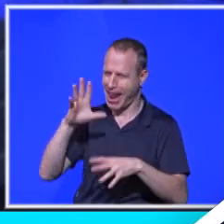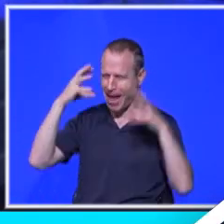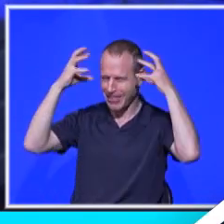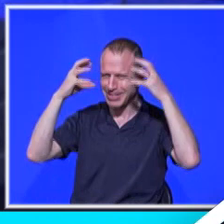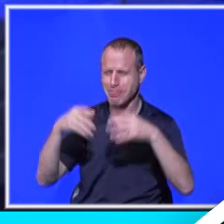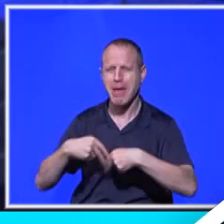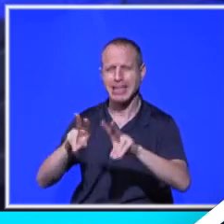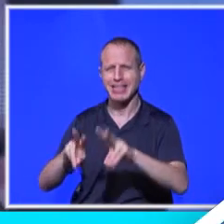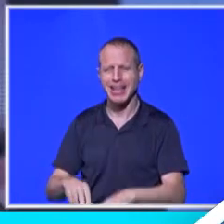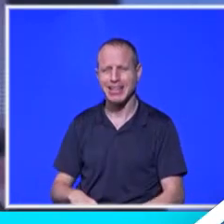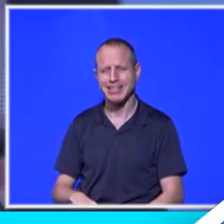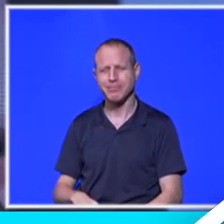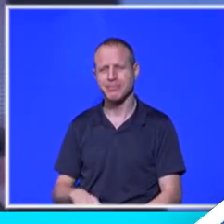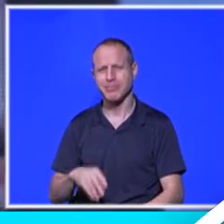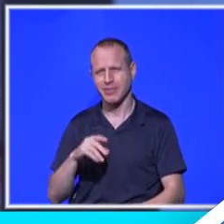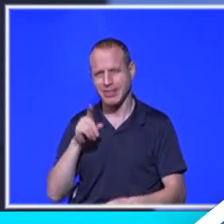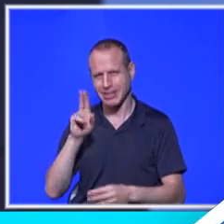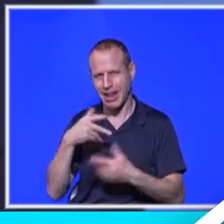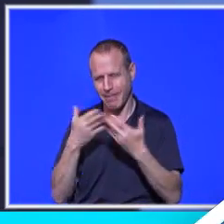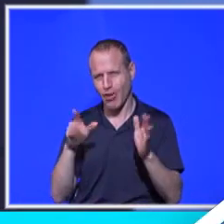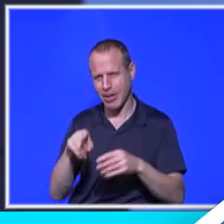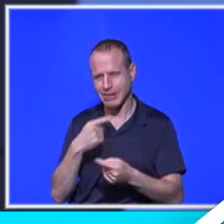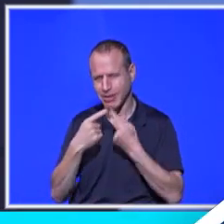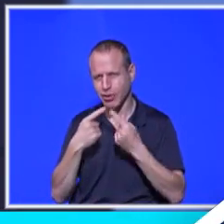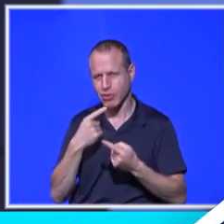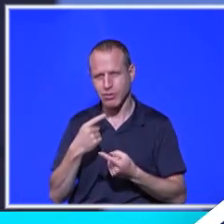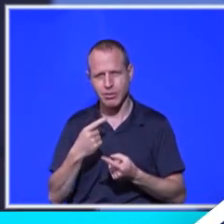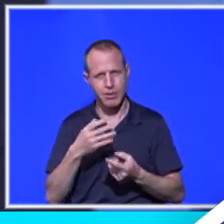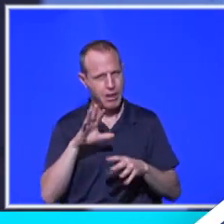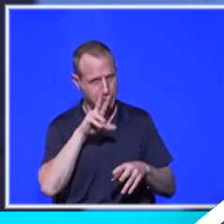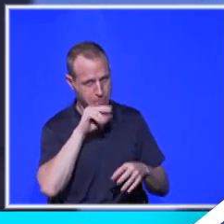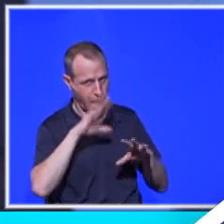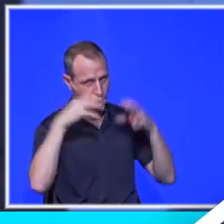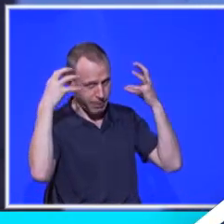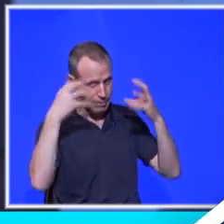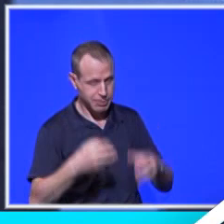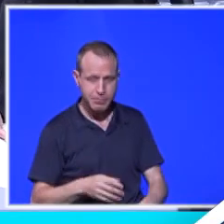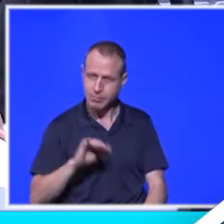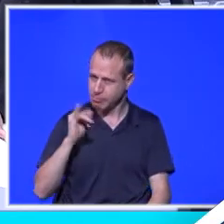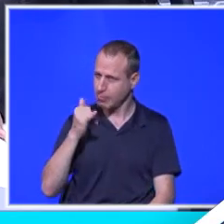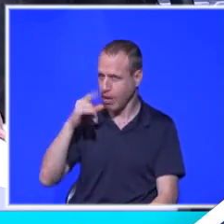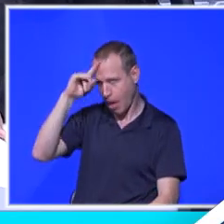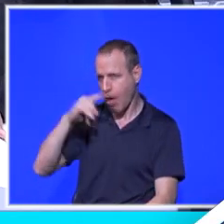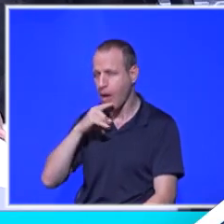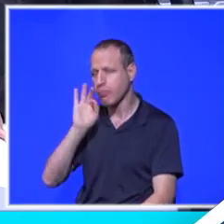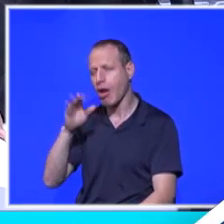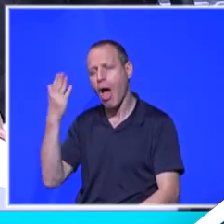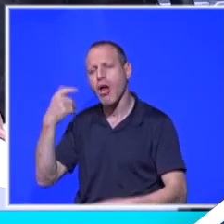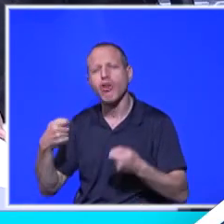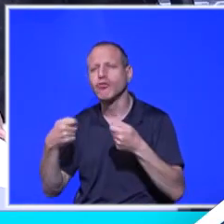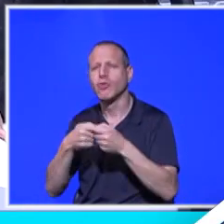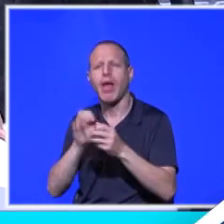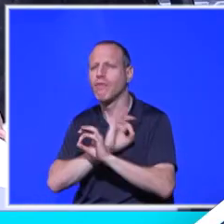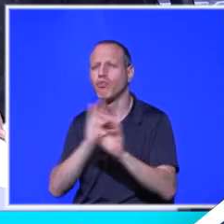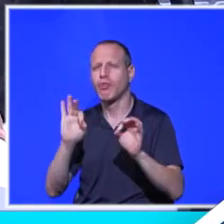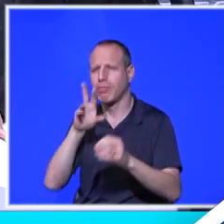זה לכשעצמו צריך לפתוח את זה סתם לדיון, אבל אני כן רוצה... לא, אתה לא לדבר על כבשים? האמת שכן, אבא שלך נראה לי היה הפרטנר המושלם לדבר